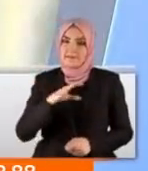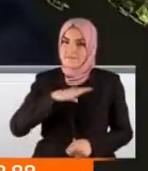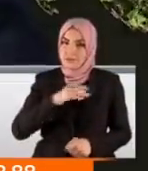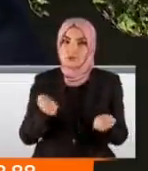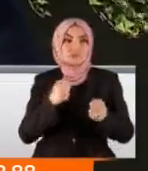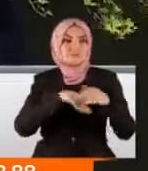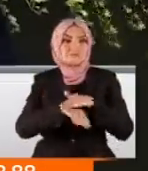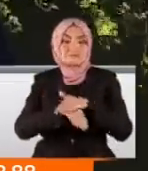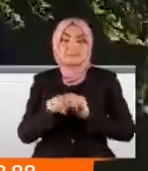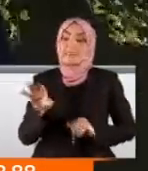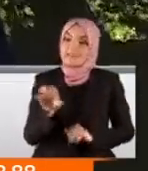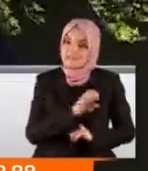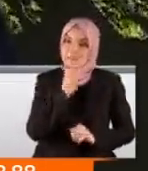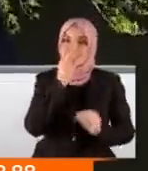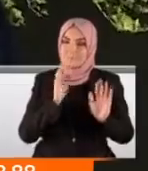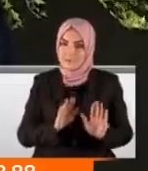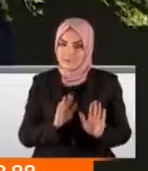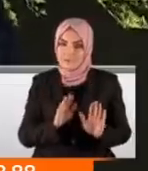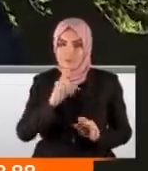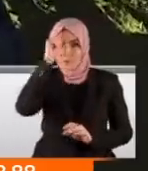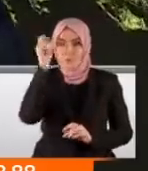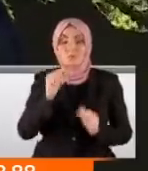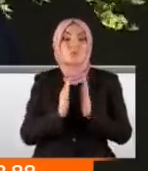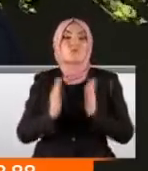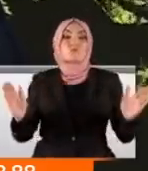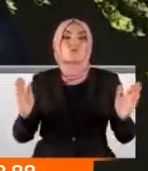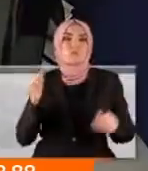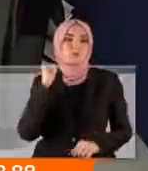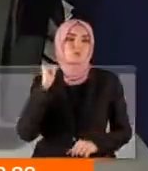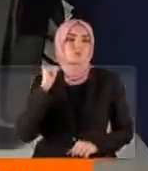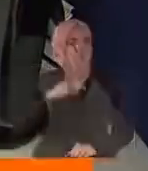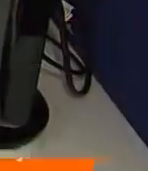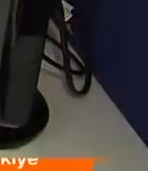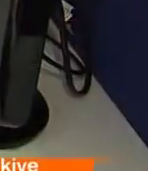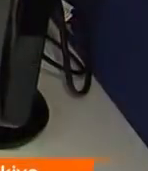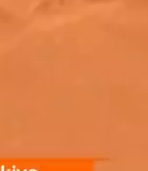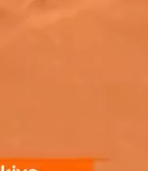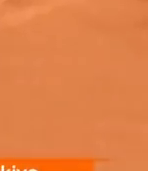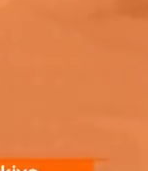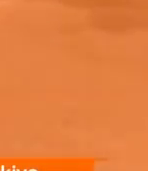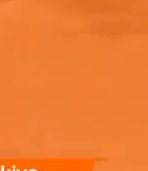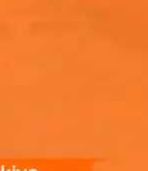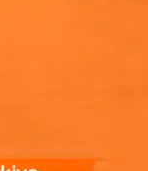bekleniyor. Türkiye bu büyümeyi sağlayacak gücü ve potansiyeli taşıyor zaten.